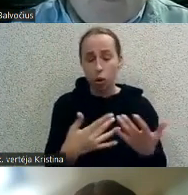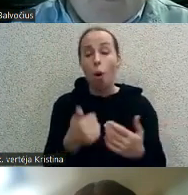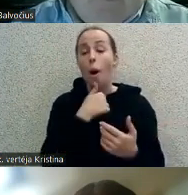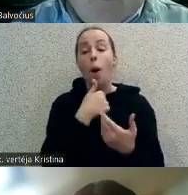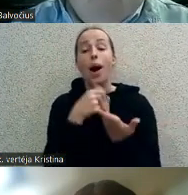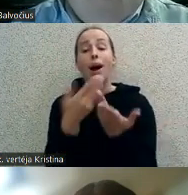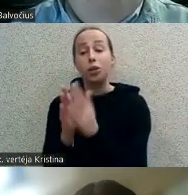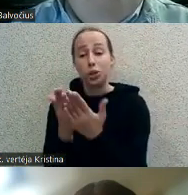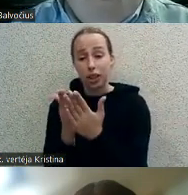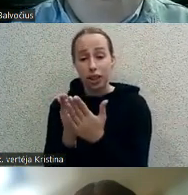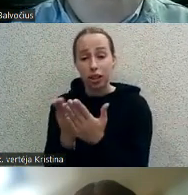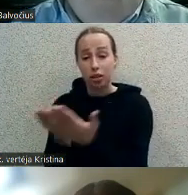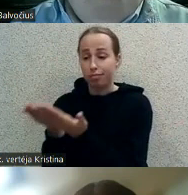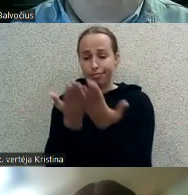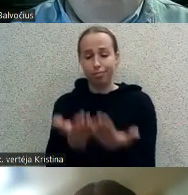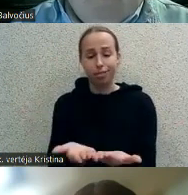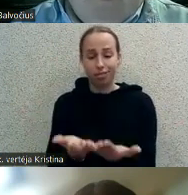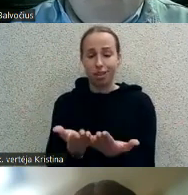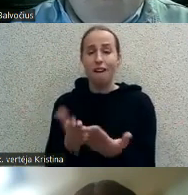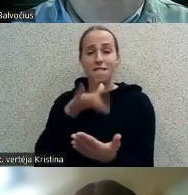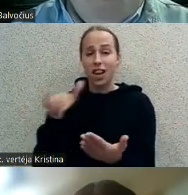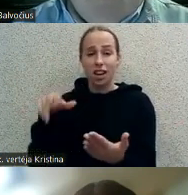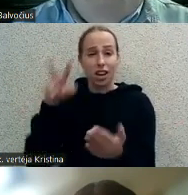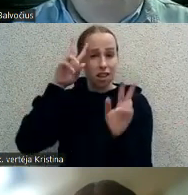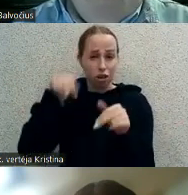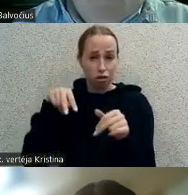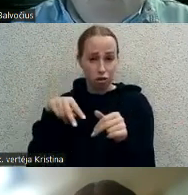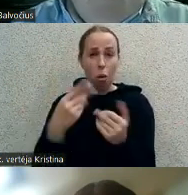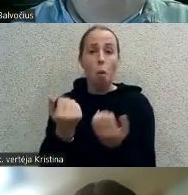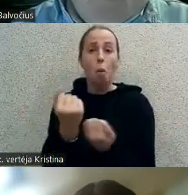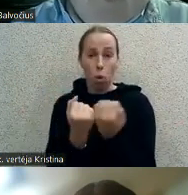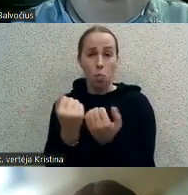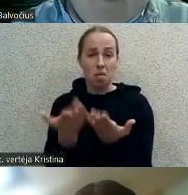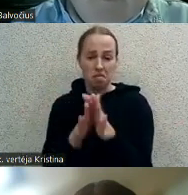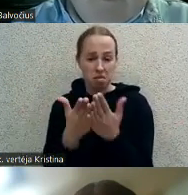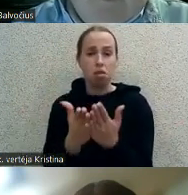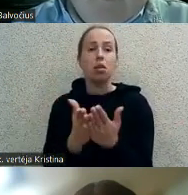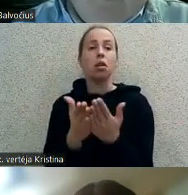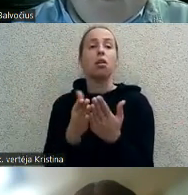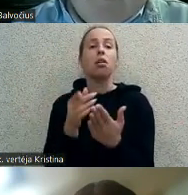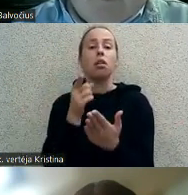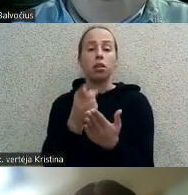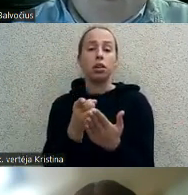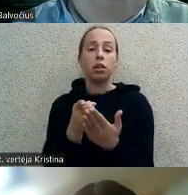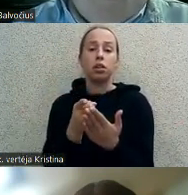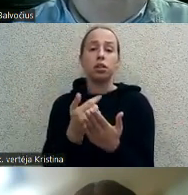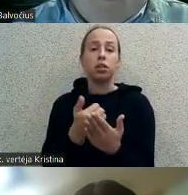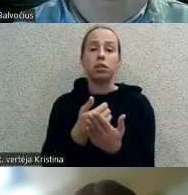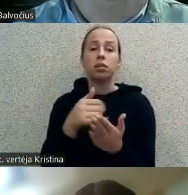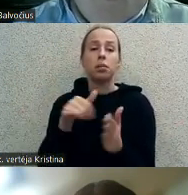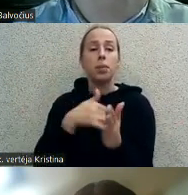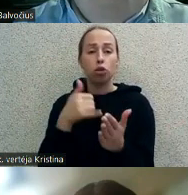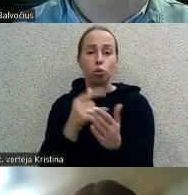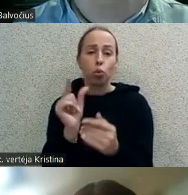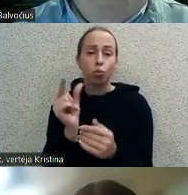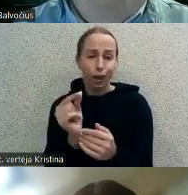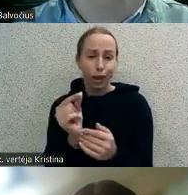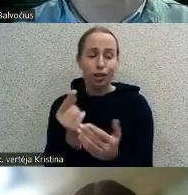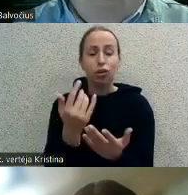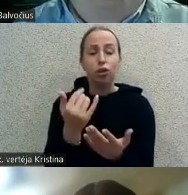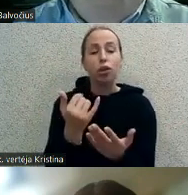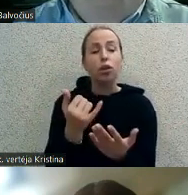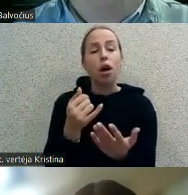skaitant, tų metodų vaikai ir nežino, jie paėmė popierinę knygą, nu, patartina imti minkštą pieštuką ten pasibraukti, bet